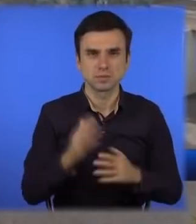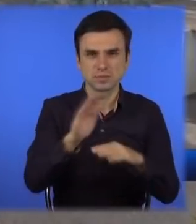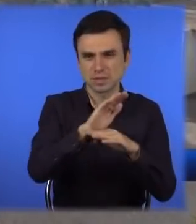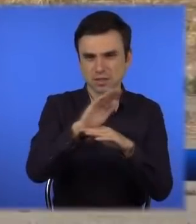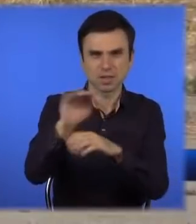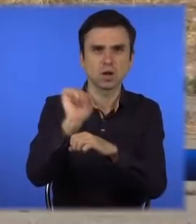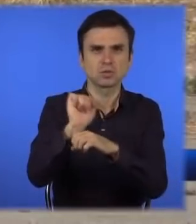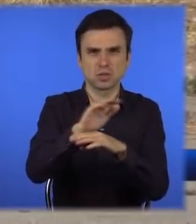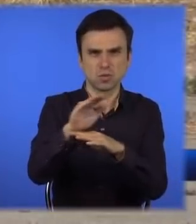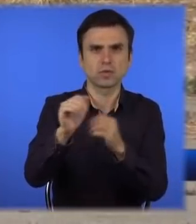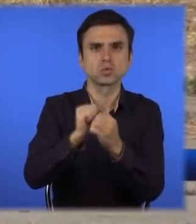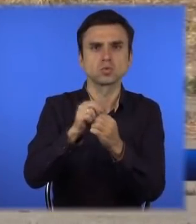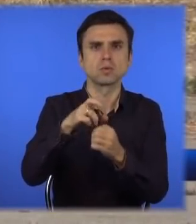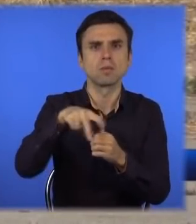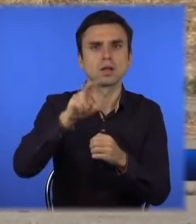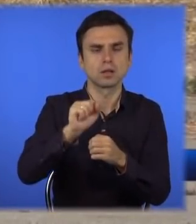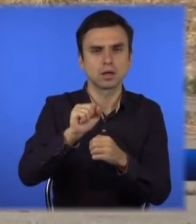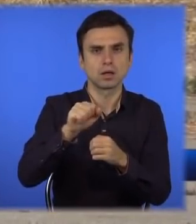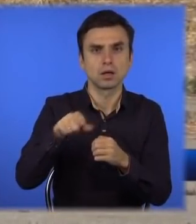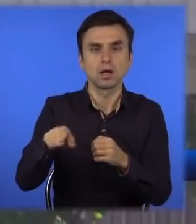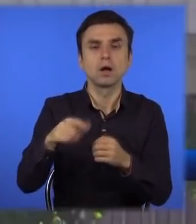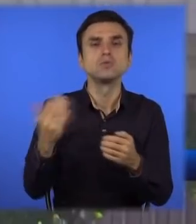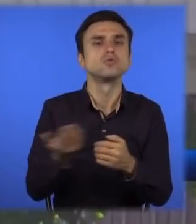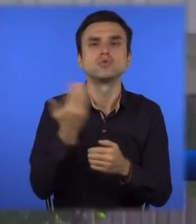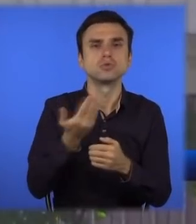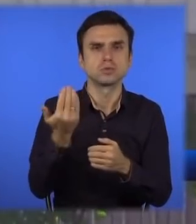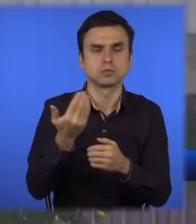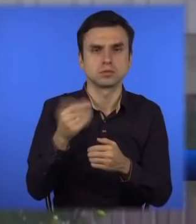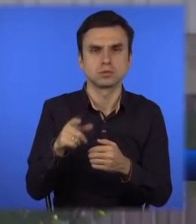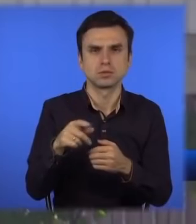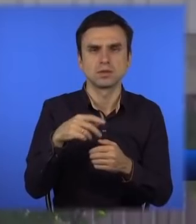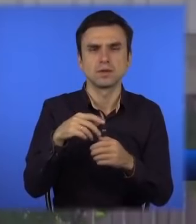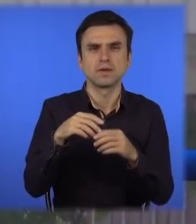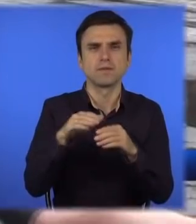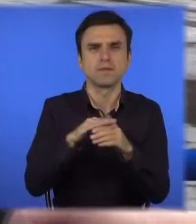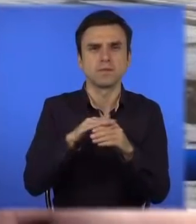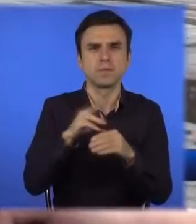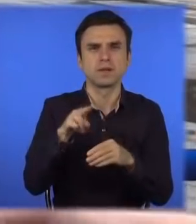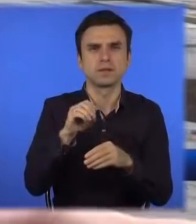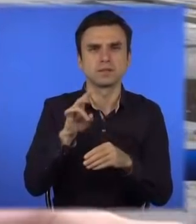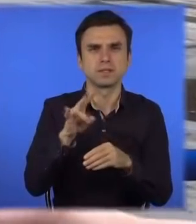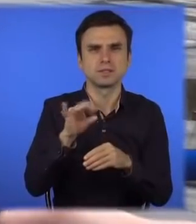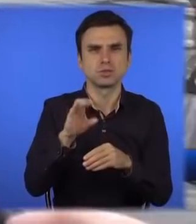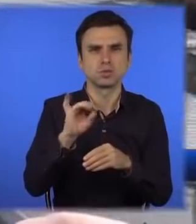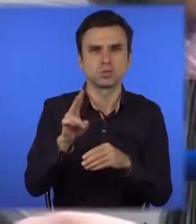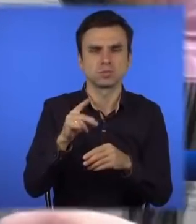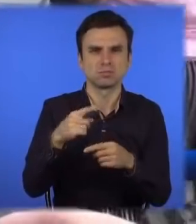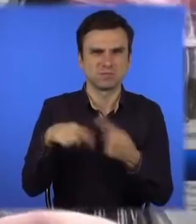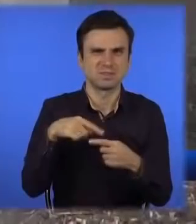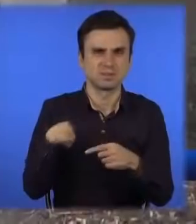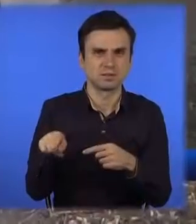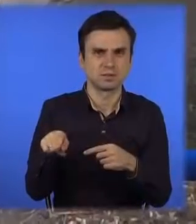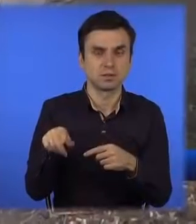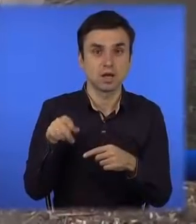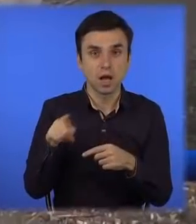некрасиво і неправильно. Поки одні вважають, що жодного магазину на місці зупинки бути не повинно, інші ледь не благають про